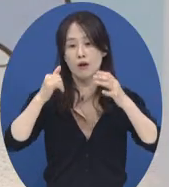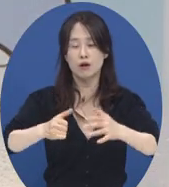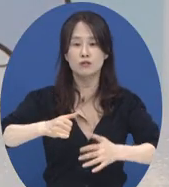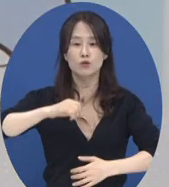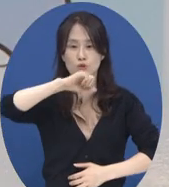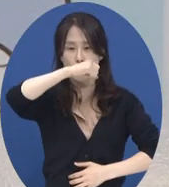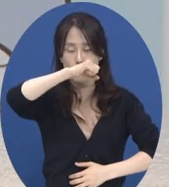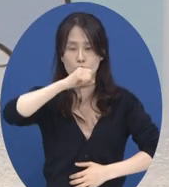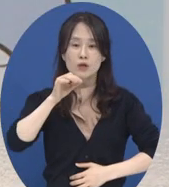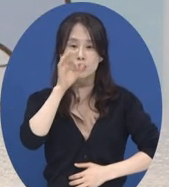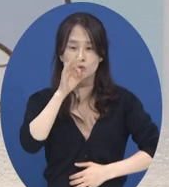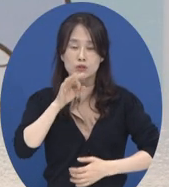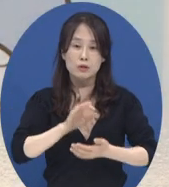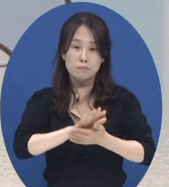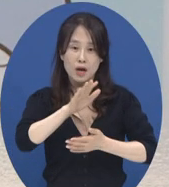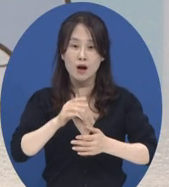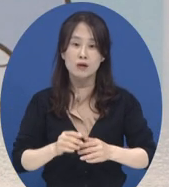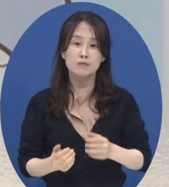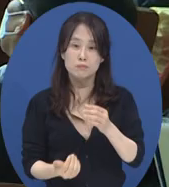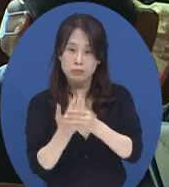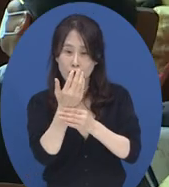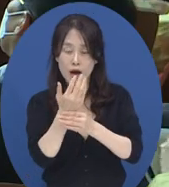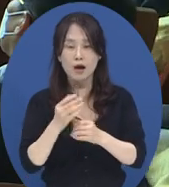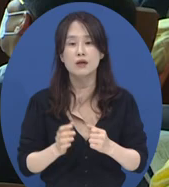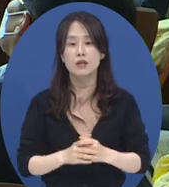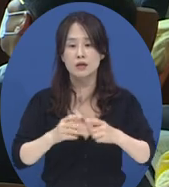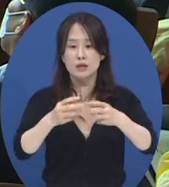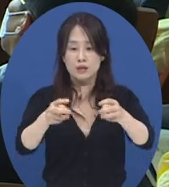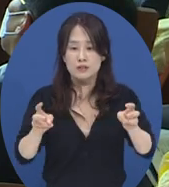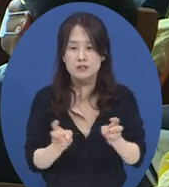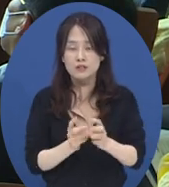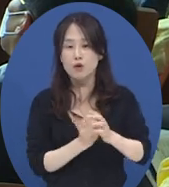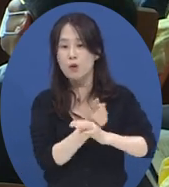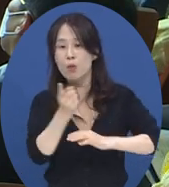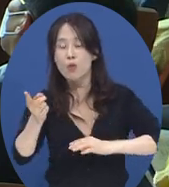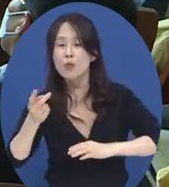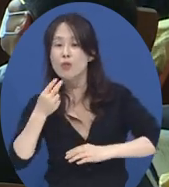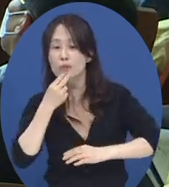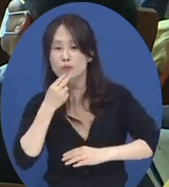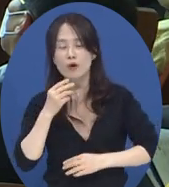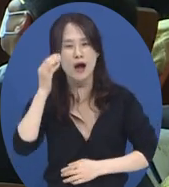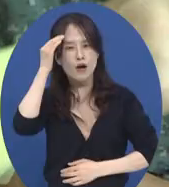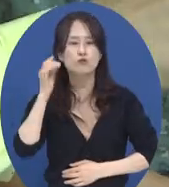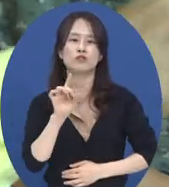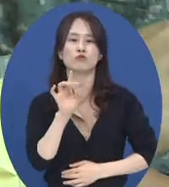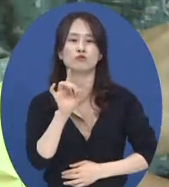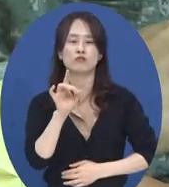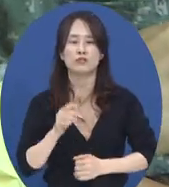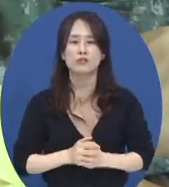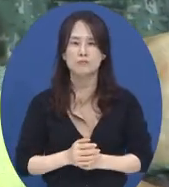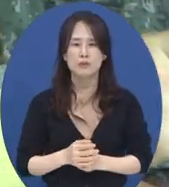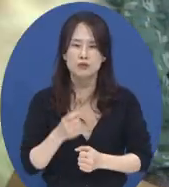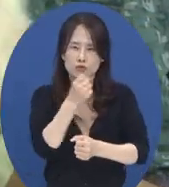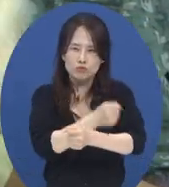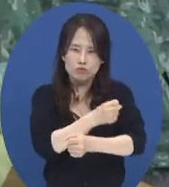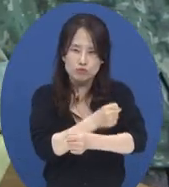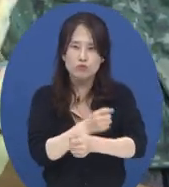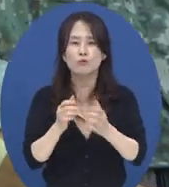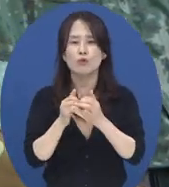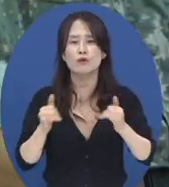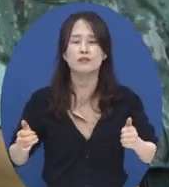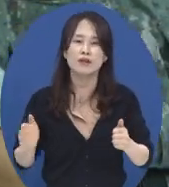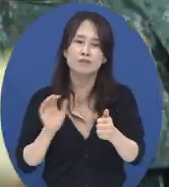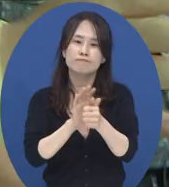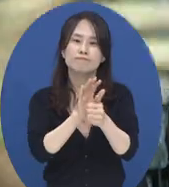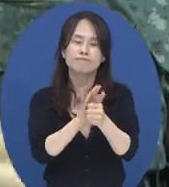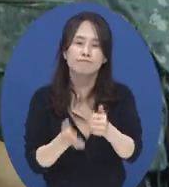세계적으로 돼지열병이 발생했는데 해당 발생 지역을 벗어나지 않은 사례는 한국이 거의 유일하다며 방역 일선에서 고생한